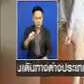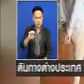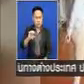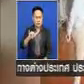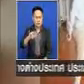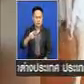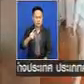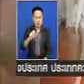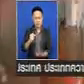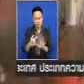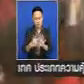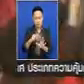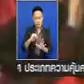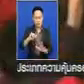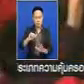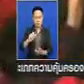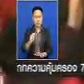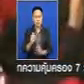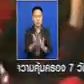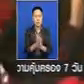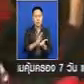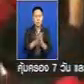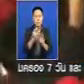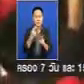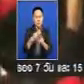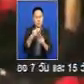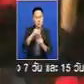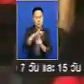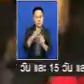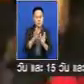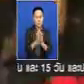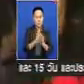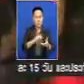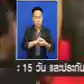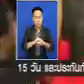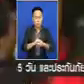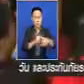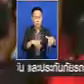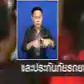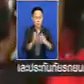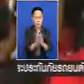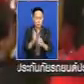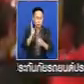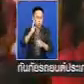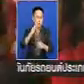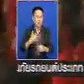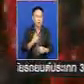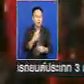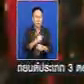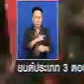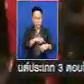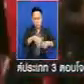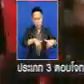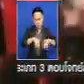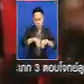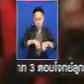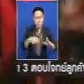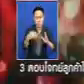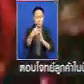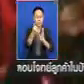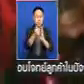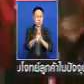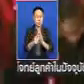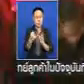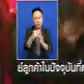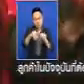แล้วก็เอามาบริหารเองโดยเปลี่ยนชื่อเป็นคลื่นมวลชนสัมพันธ์ทำให้คุณขวัญชัยก็กลายเป็นโฆษกเสียงทองมีแฟนคลับไปทั่วเมืองอุดร